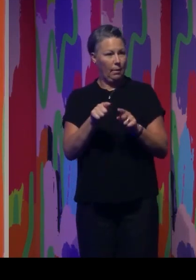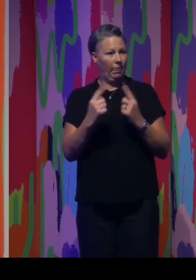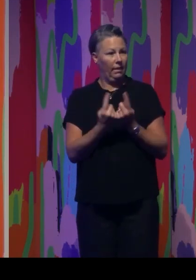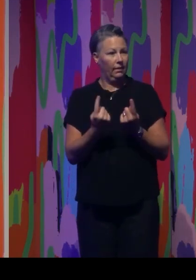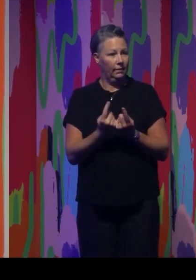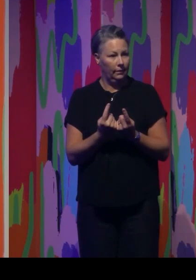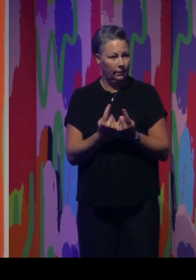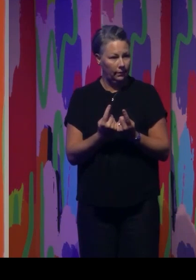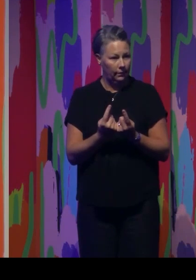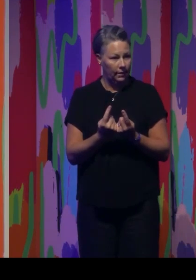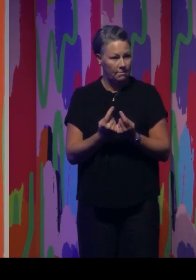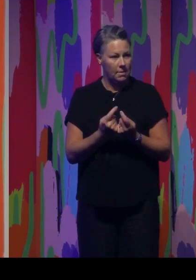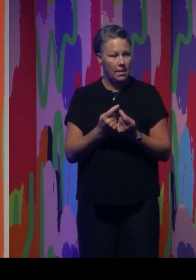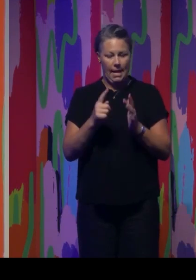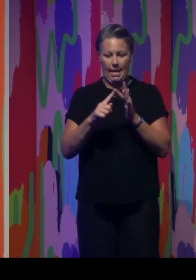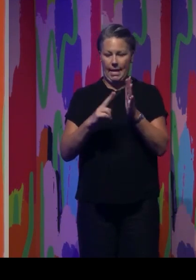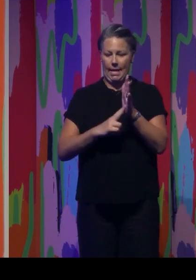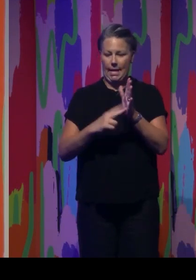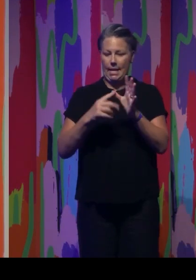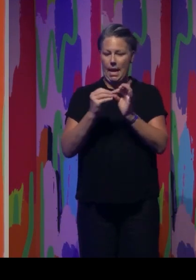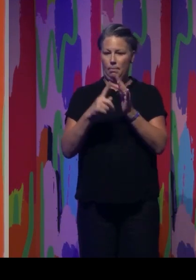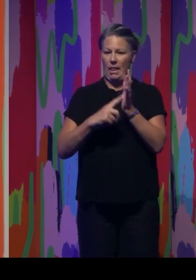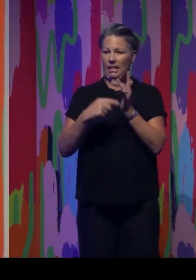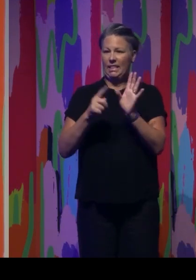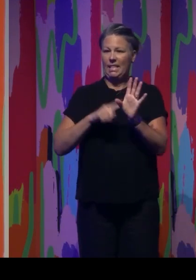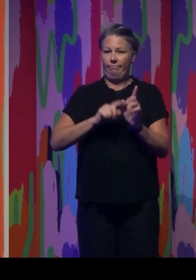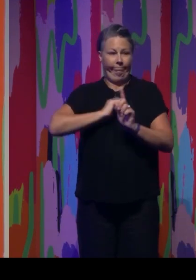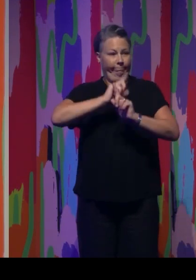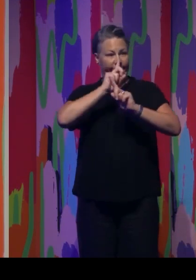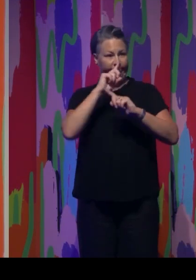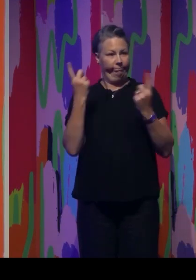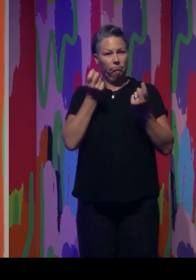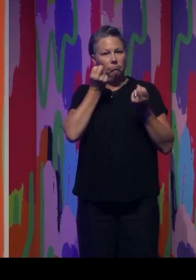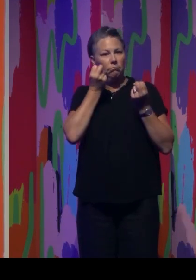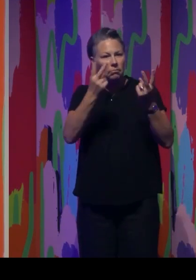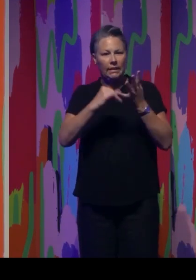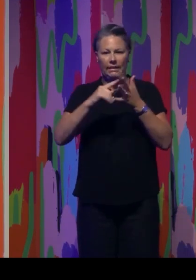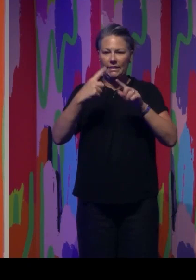the urge of having sexual attraction